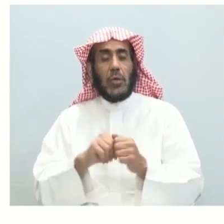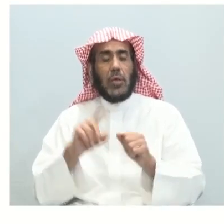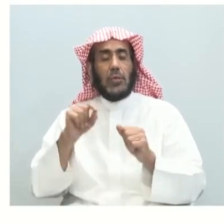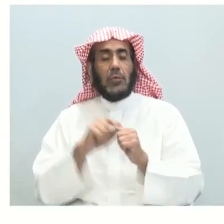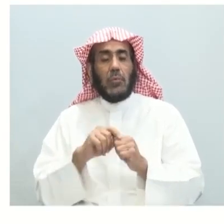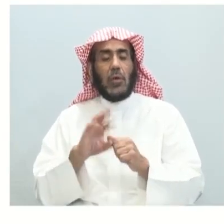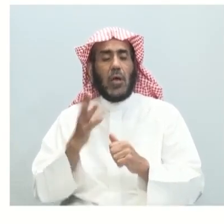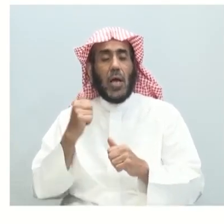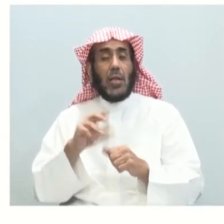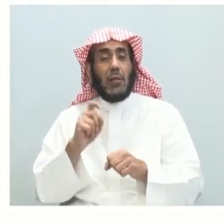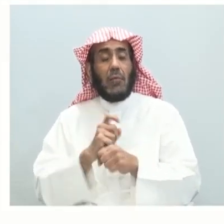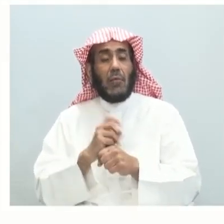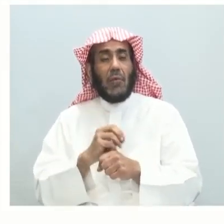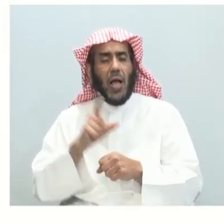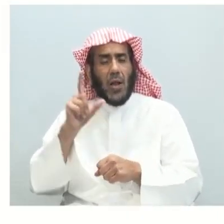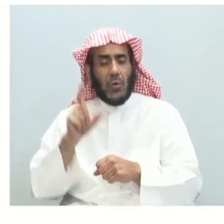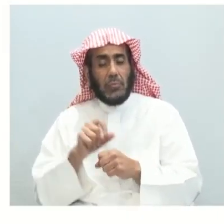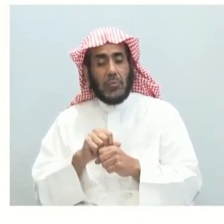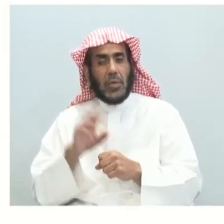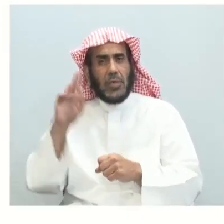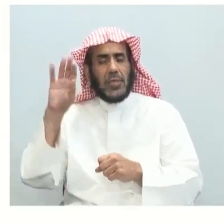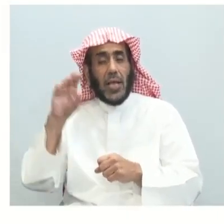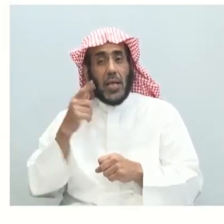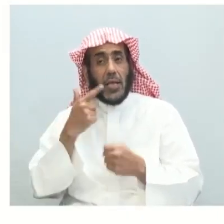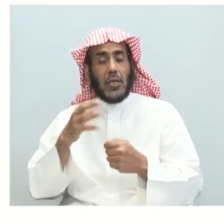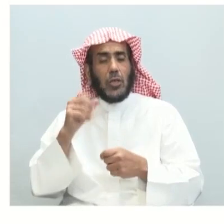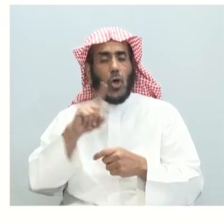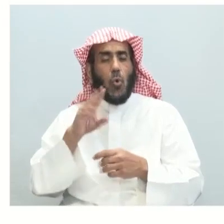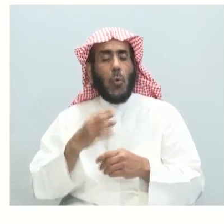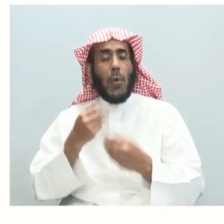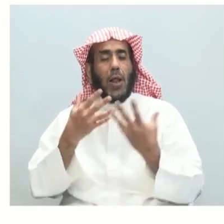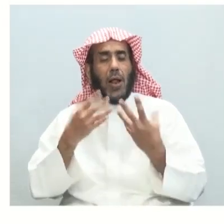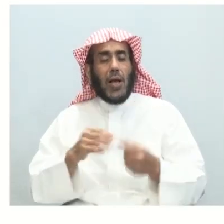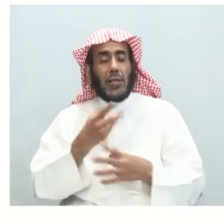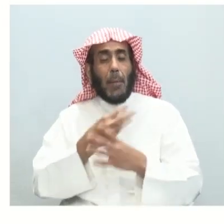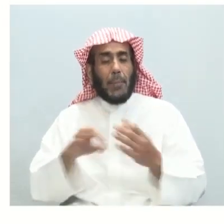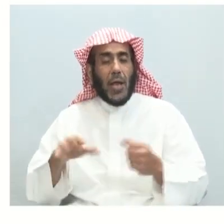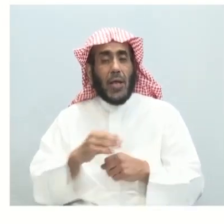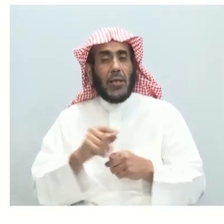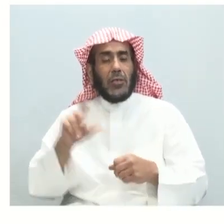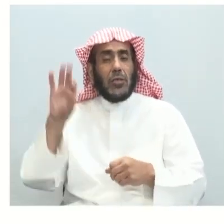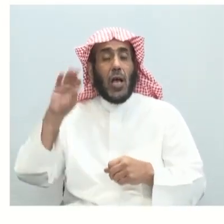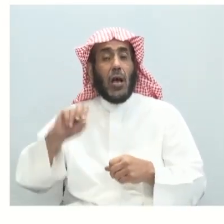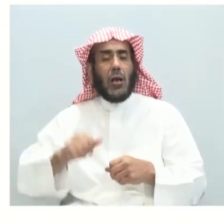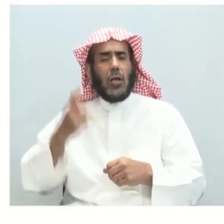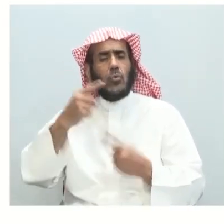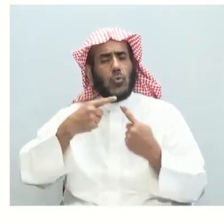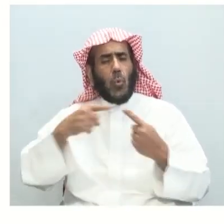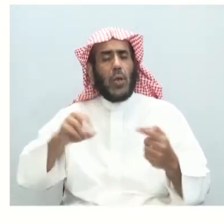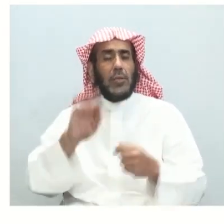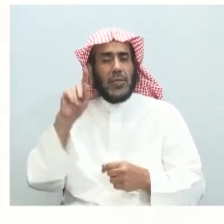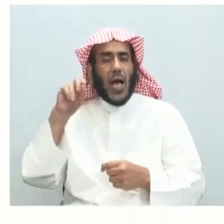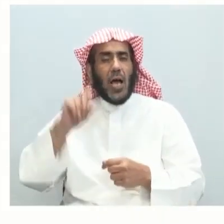احسنتم كانت افعالي هنا سهرت الام على راحه ابنائها سهرا طويلا